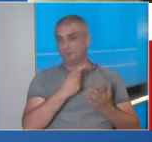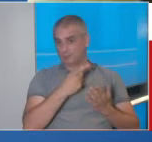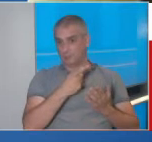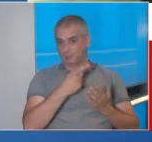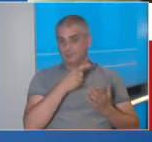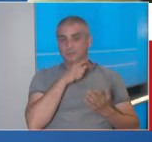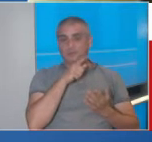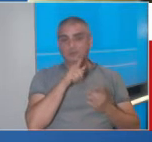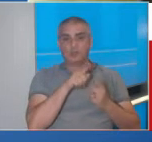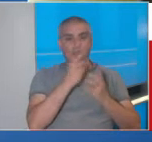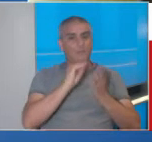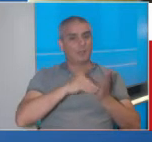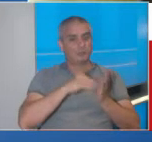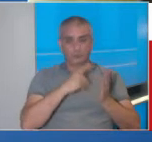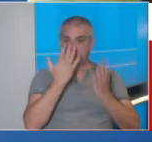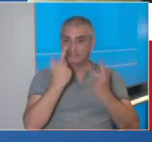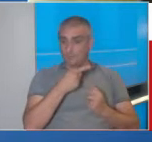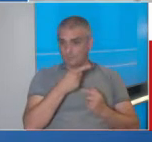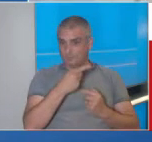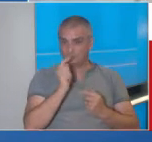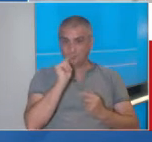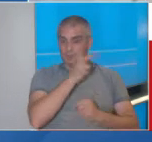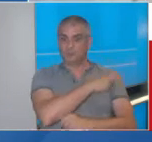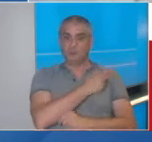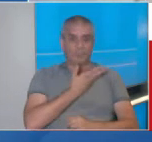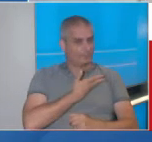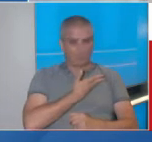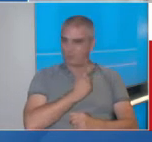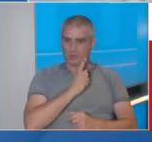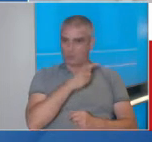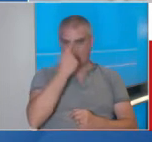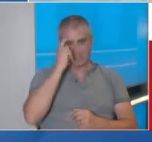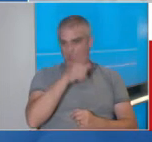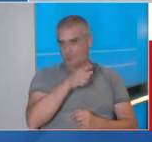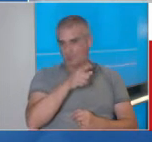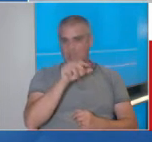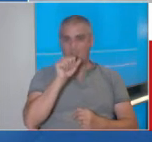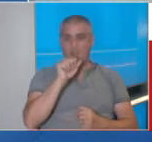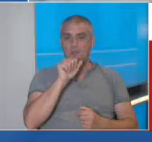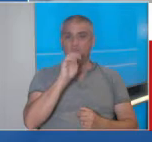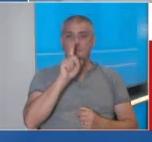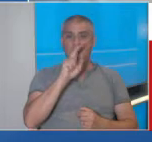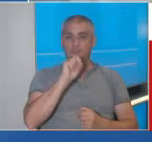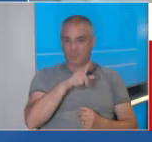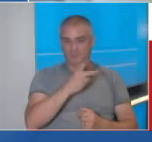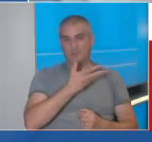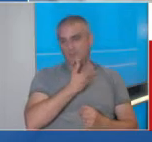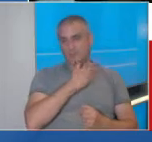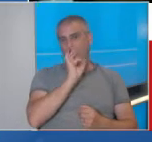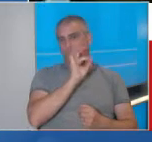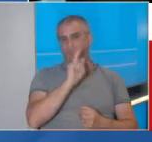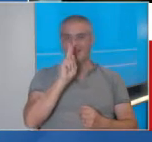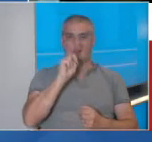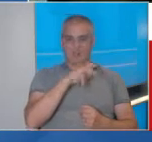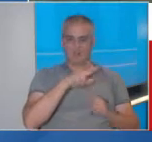היום, שאותם חשבוניות, אותם סכומים למעשה שהגיעו לידי המשטרה, לא עברו בידיעתו של ארנון מילצ'ן, אלא הגיעו מטעמה של